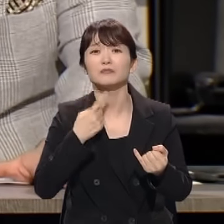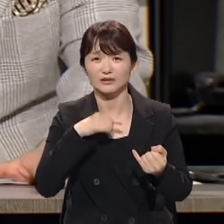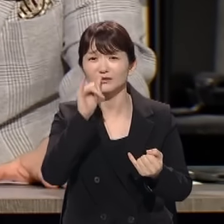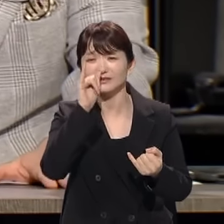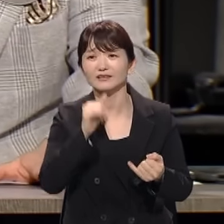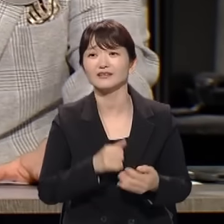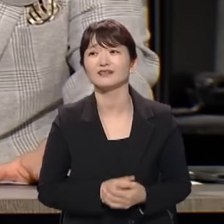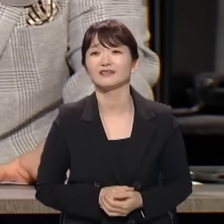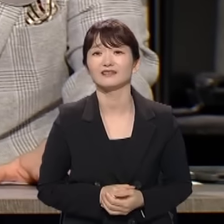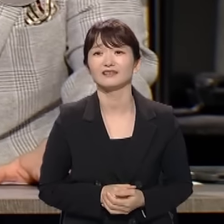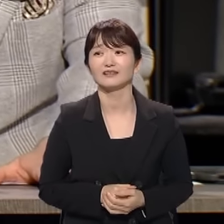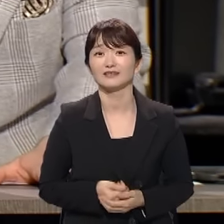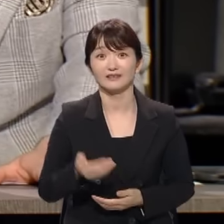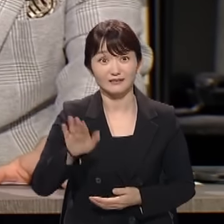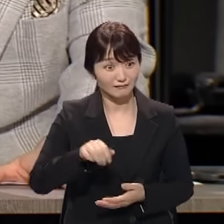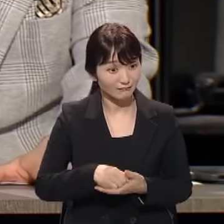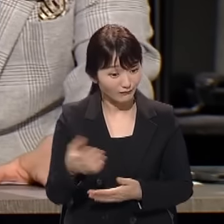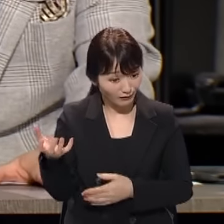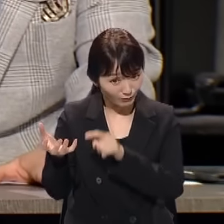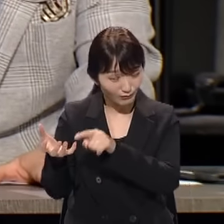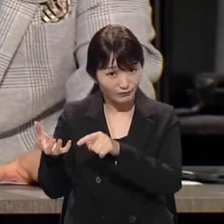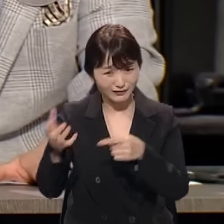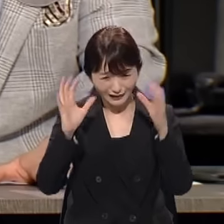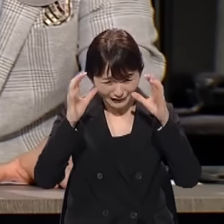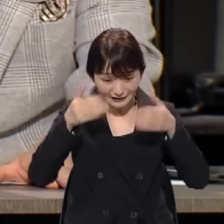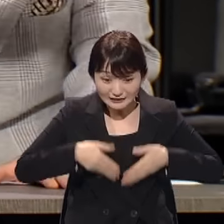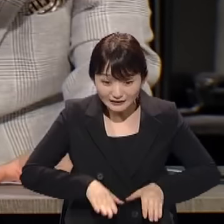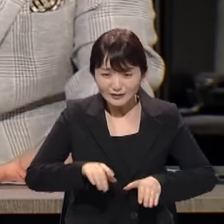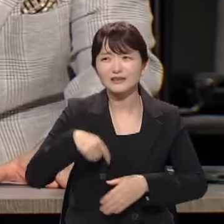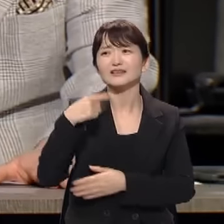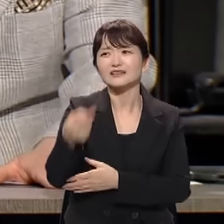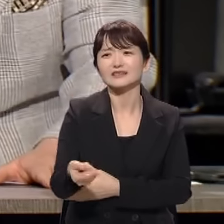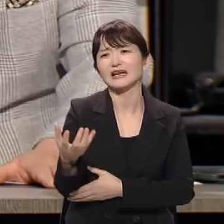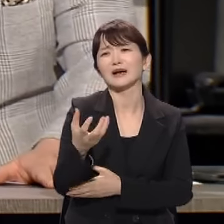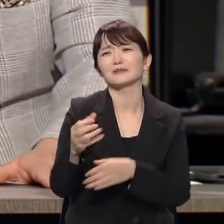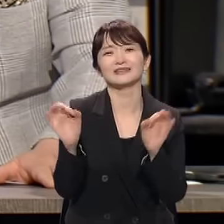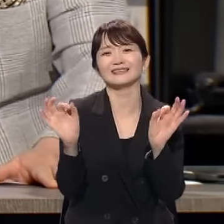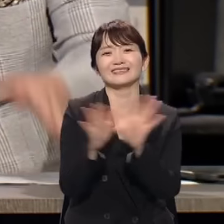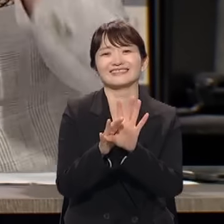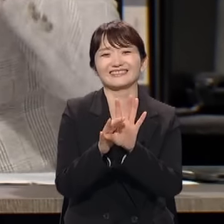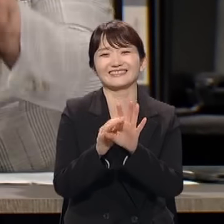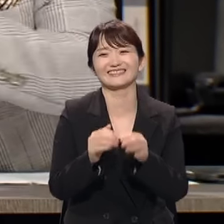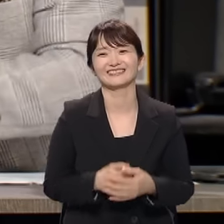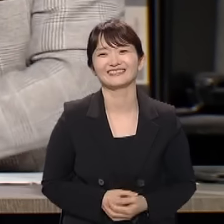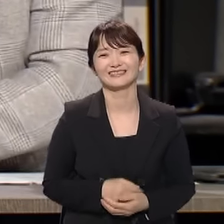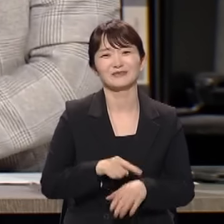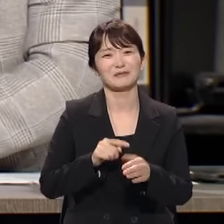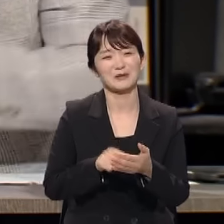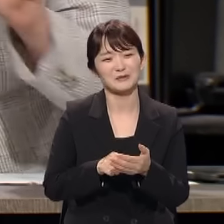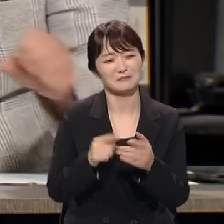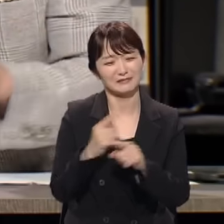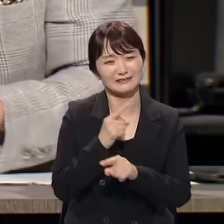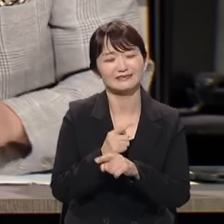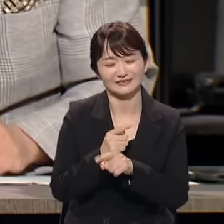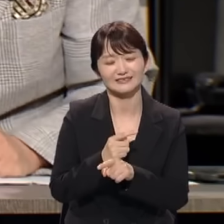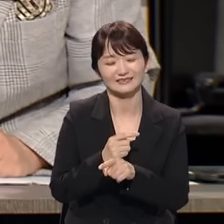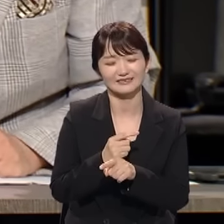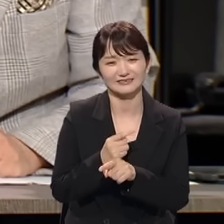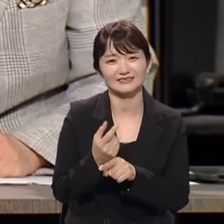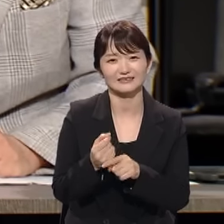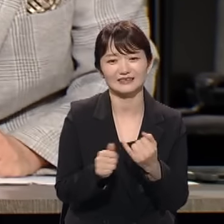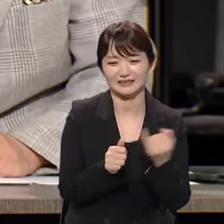아파봤거든요. 그러기 때문에 그렇지만 그 아픈 거 애들 다 태어나면 또 아픔이 다 없어져요. 그렇기 때문에 마음먹기 나름이고 아내분께서